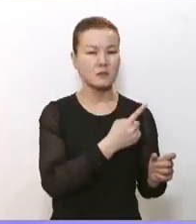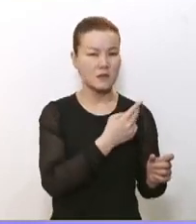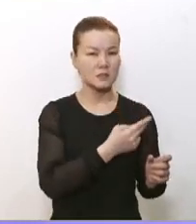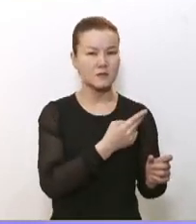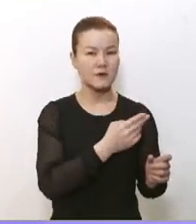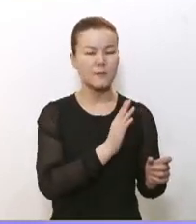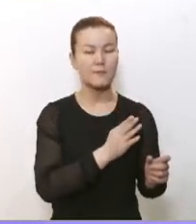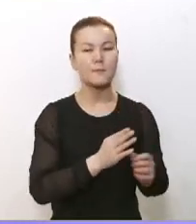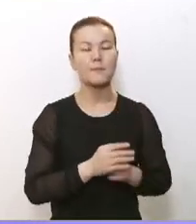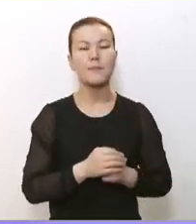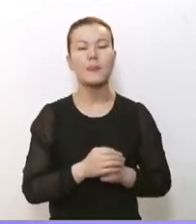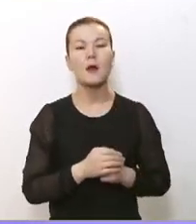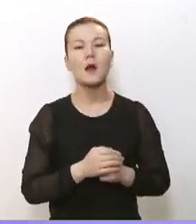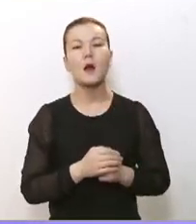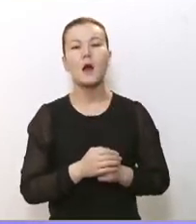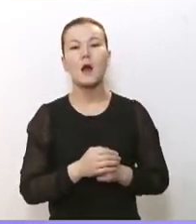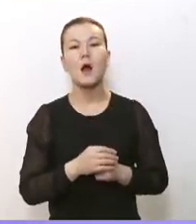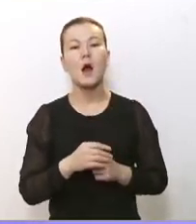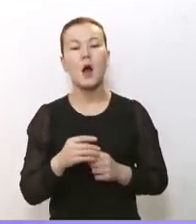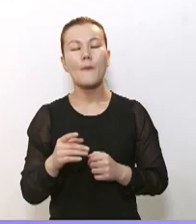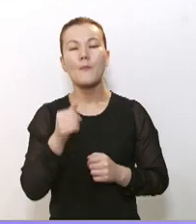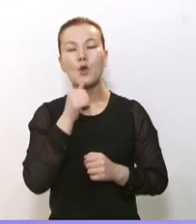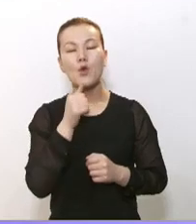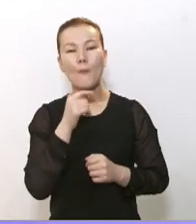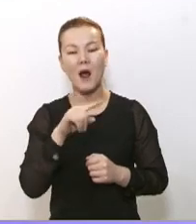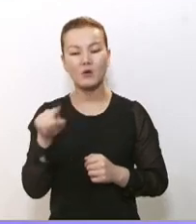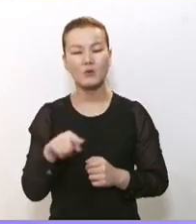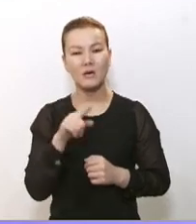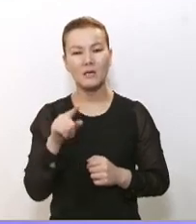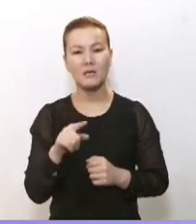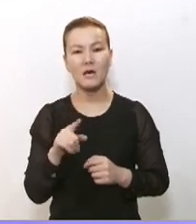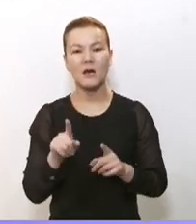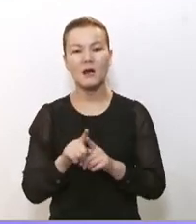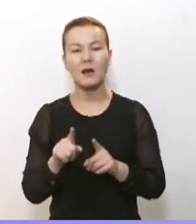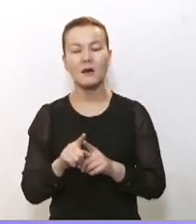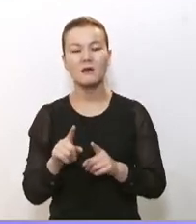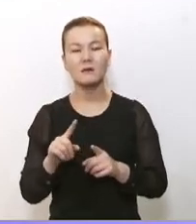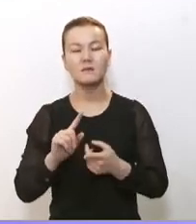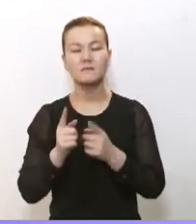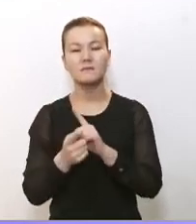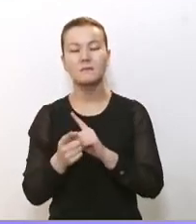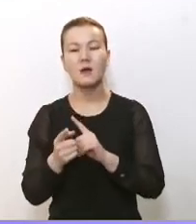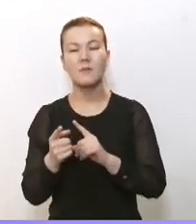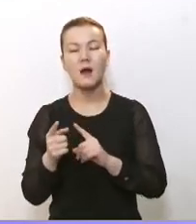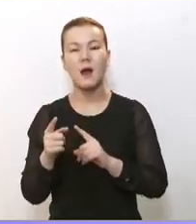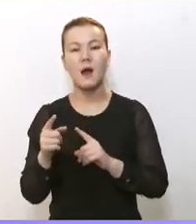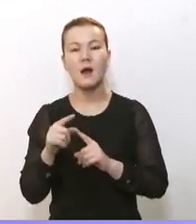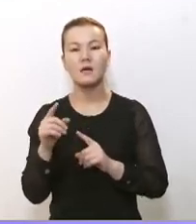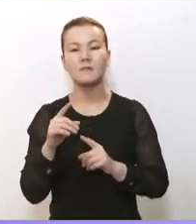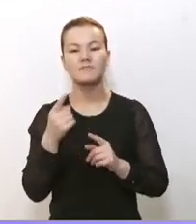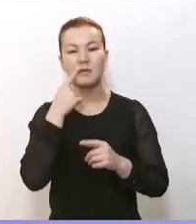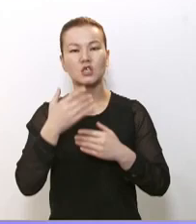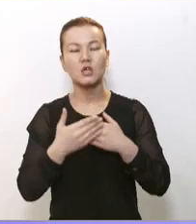цифра. Прием округления, как и прием замены делителя на ближайшее